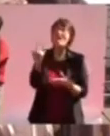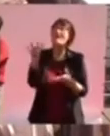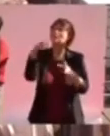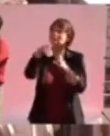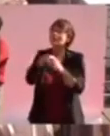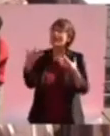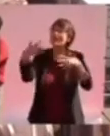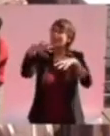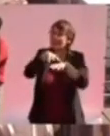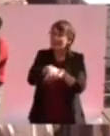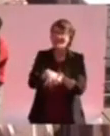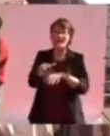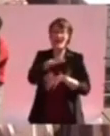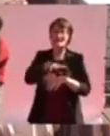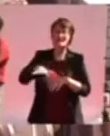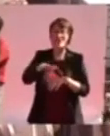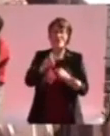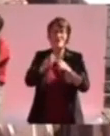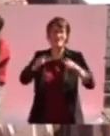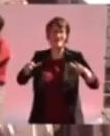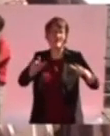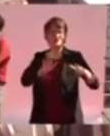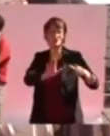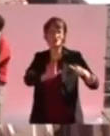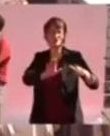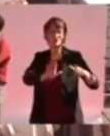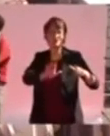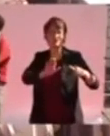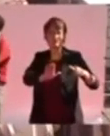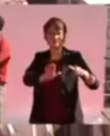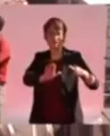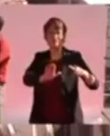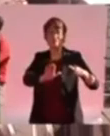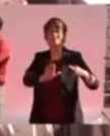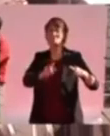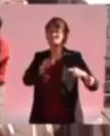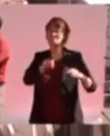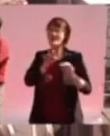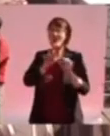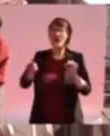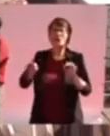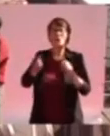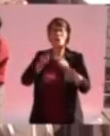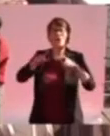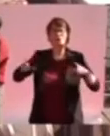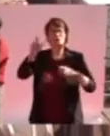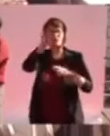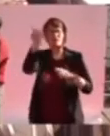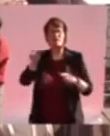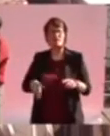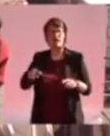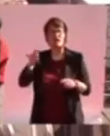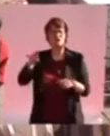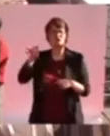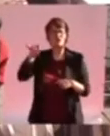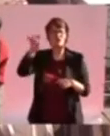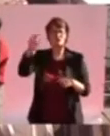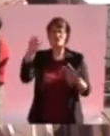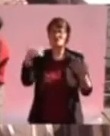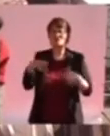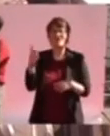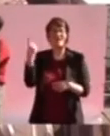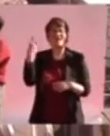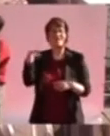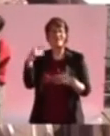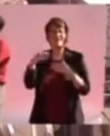questo modello di salute di comunità già praticato in alcune realtà italiane come abbiamo visto nel seminario di ieri mattina